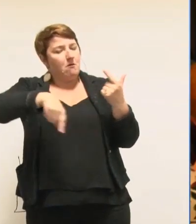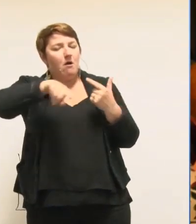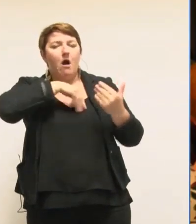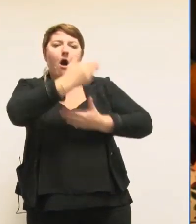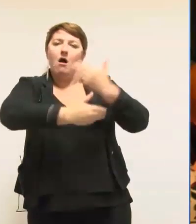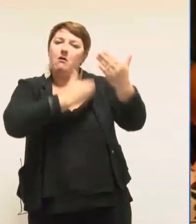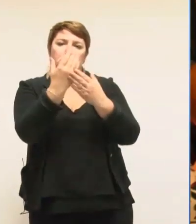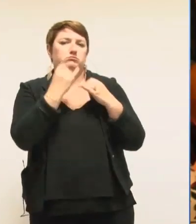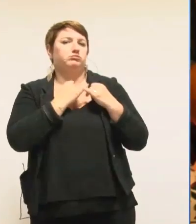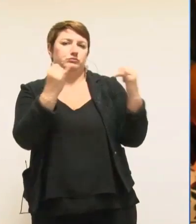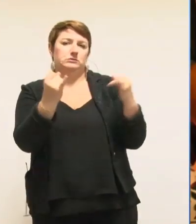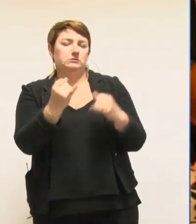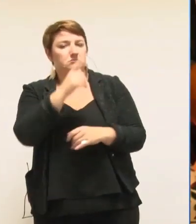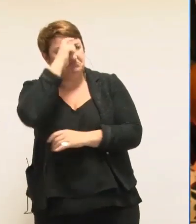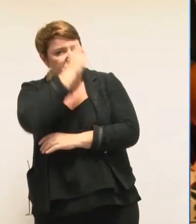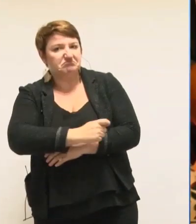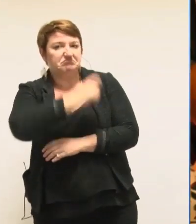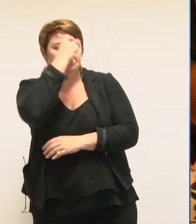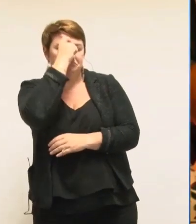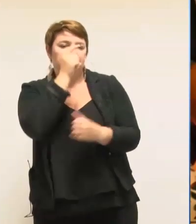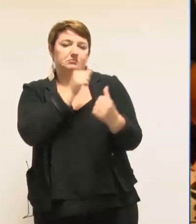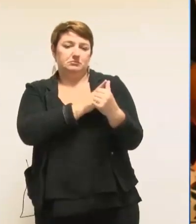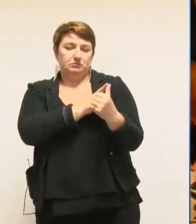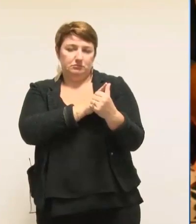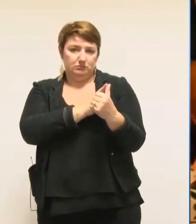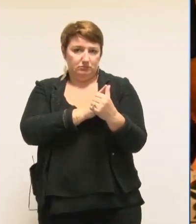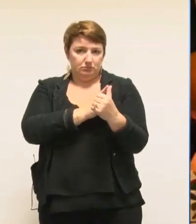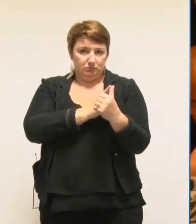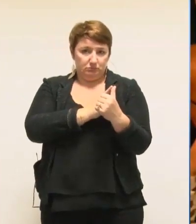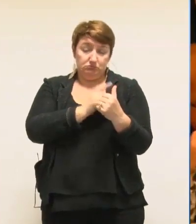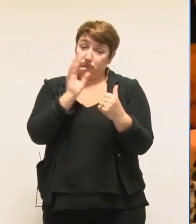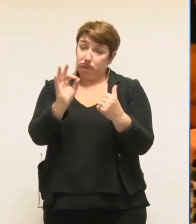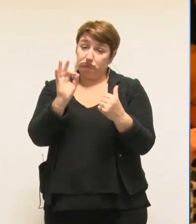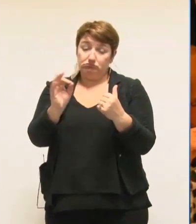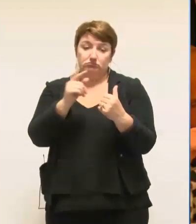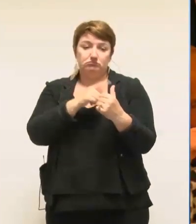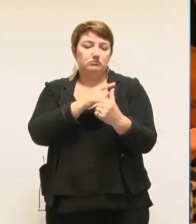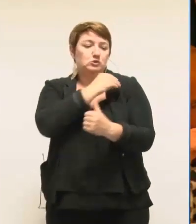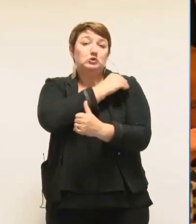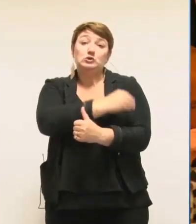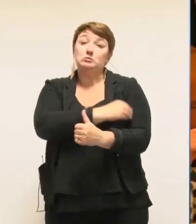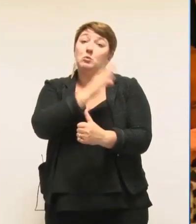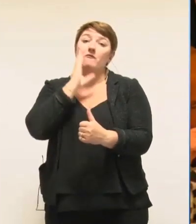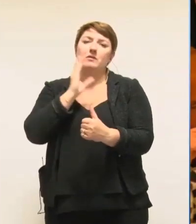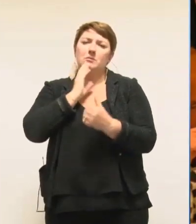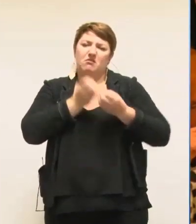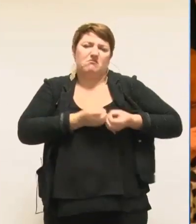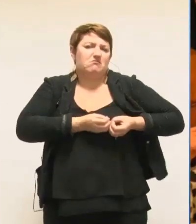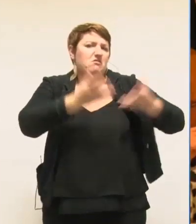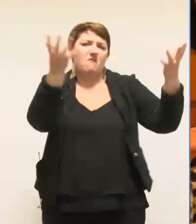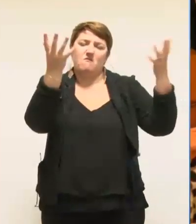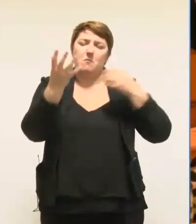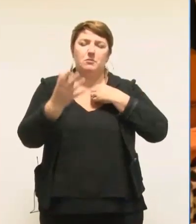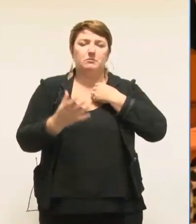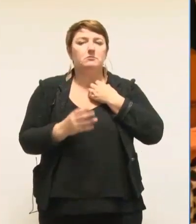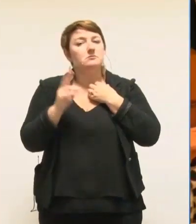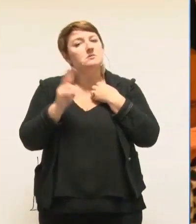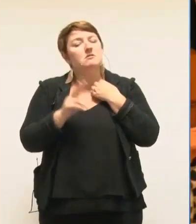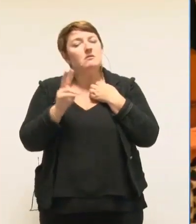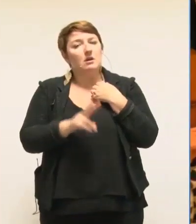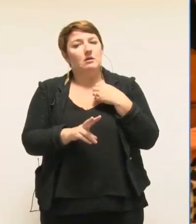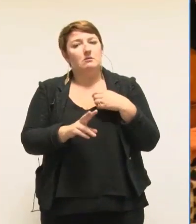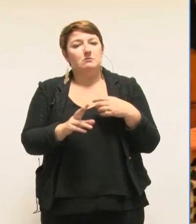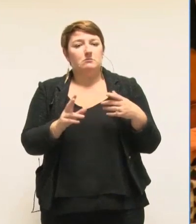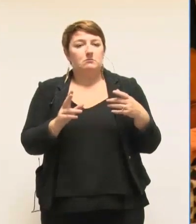avancé. Et ça, je le salue. C'est à la fois, effectivement, le développement du sport féminin, du sport féminin. C'est vrai,